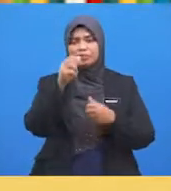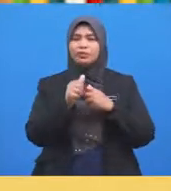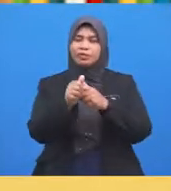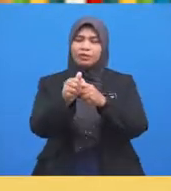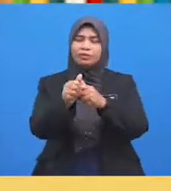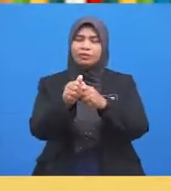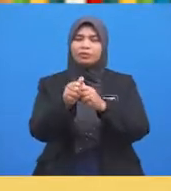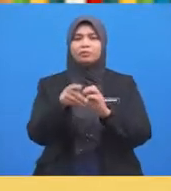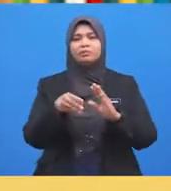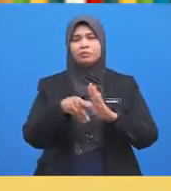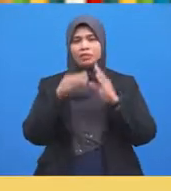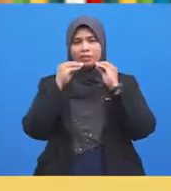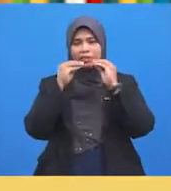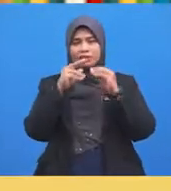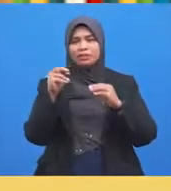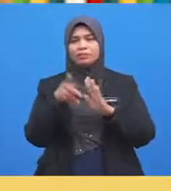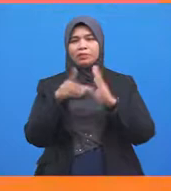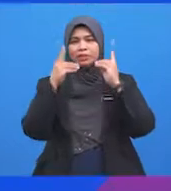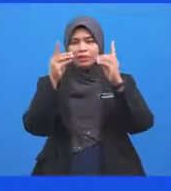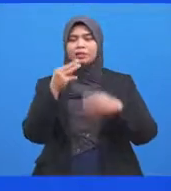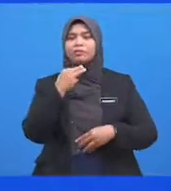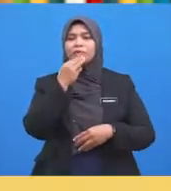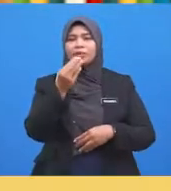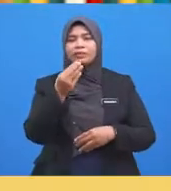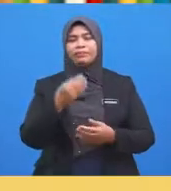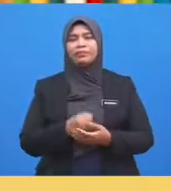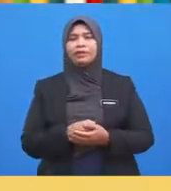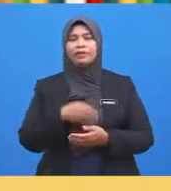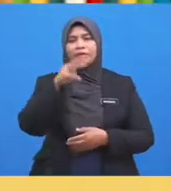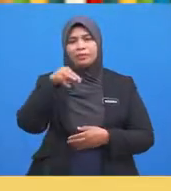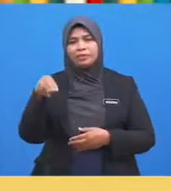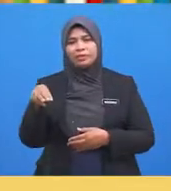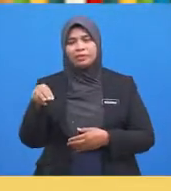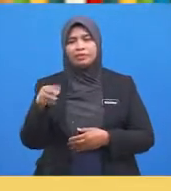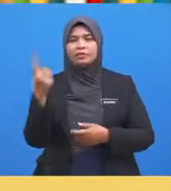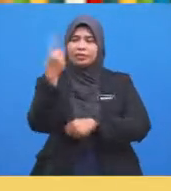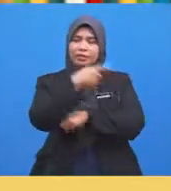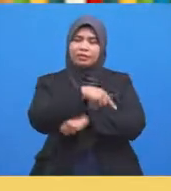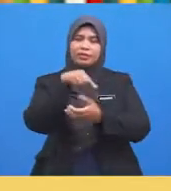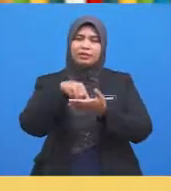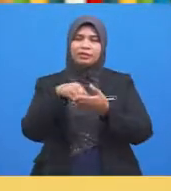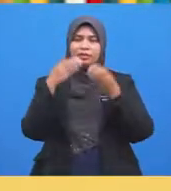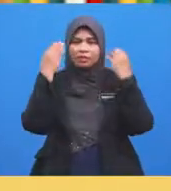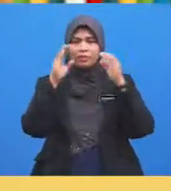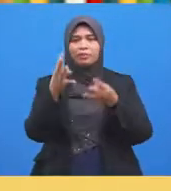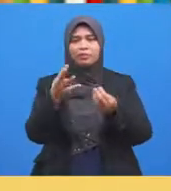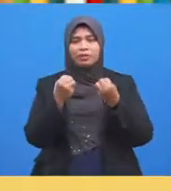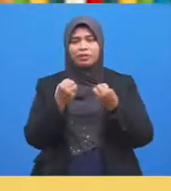mengikuti pengajaran pendidikan moral. Murid-murid, hari ini cikgu